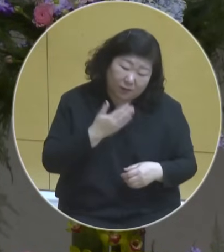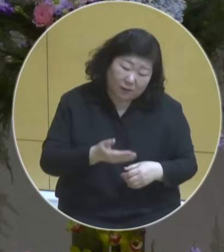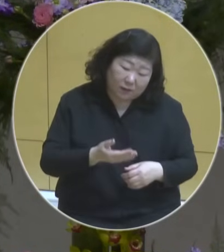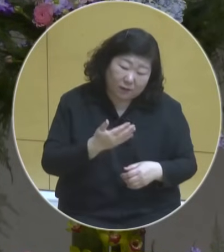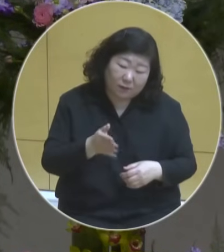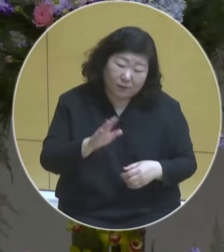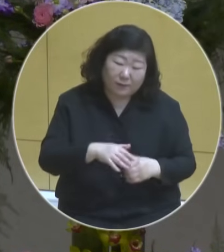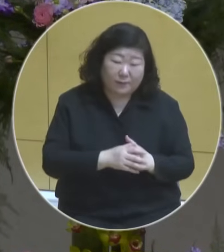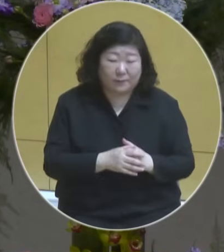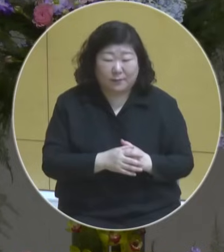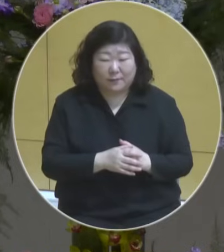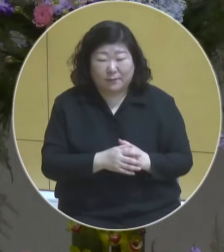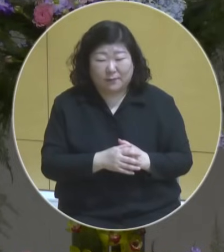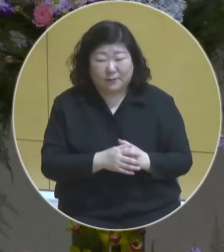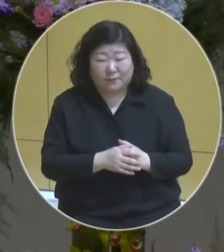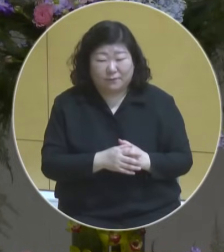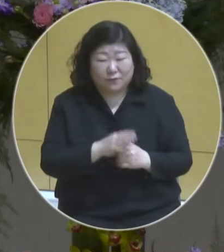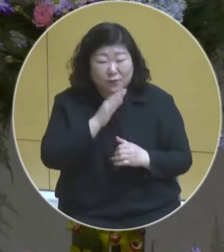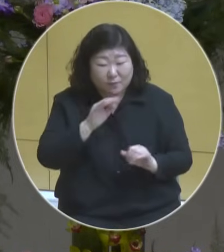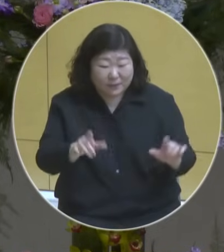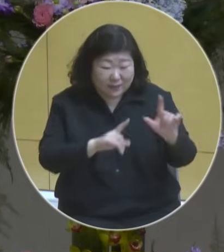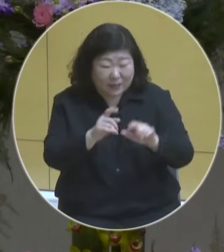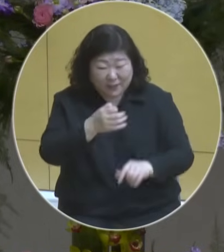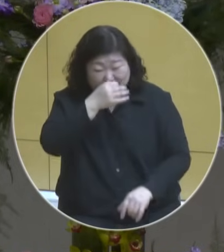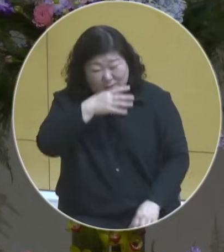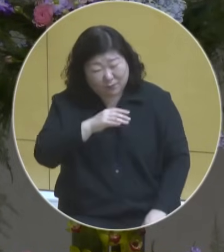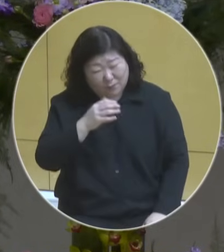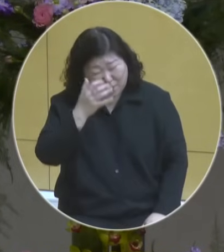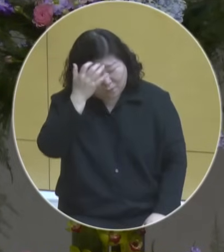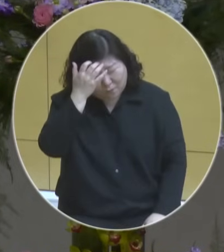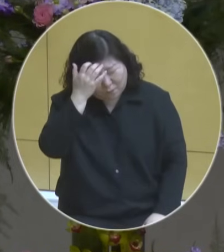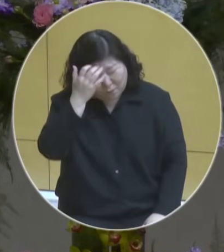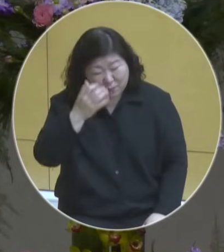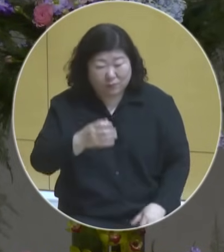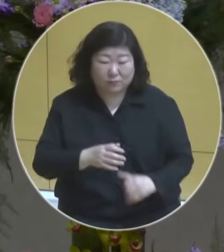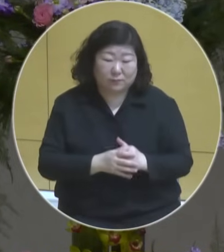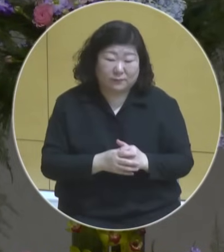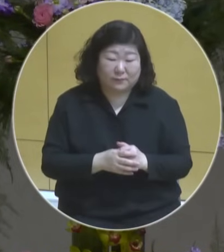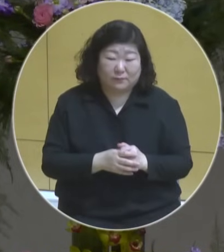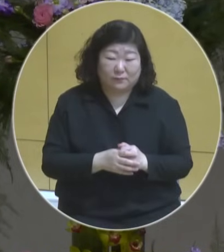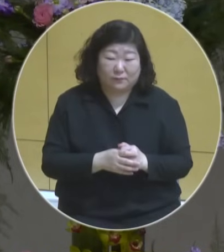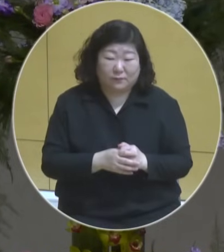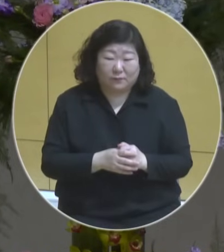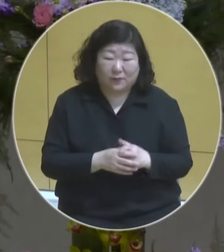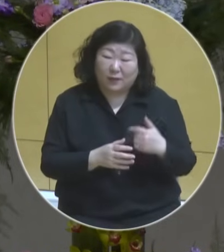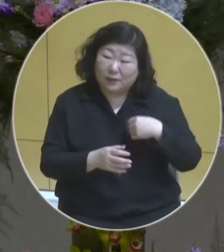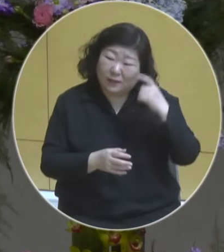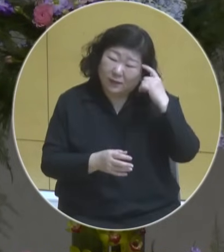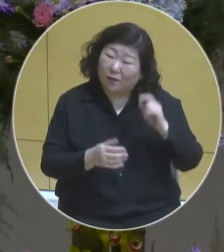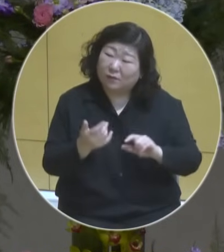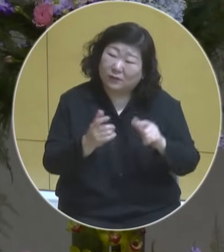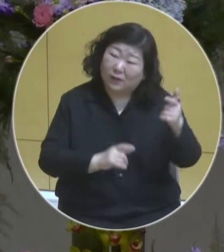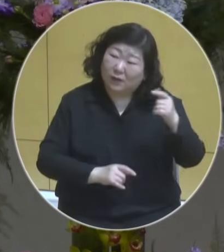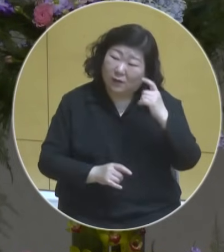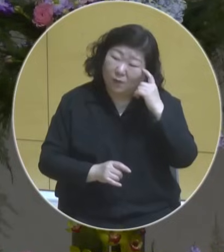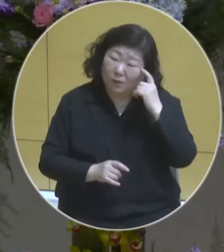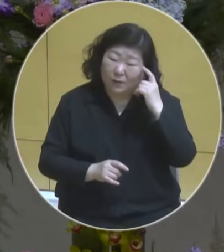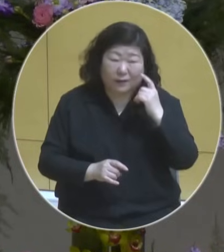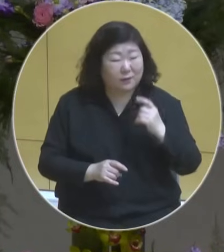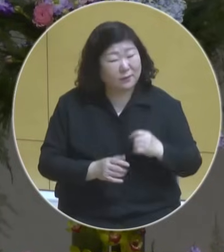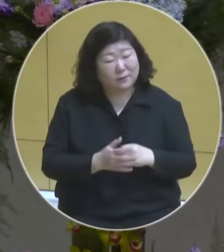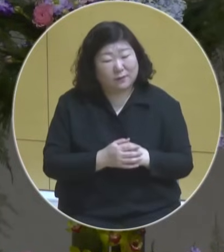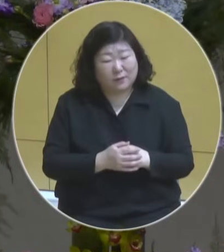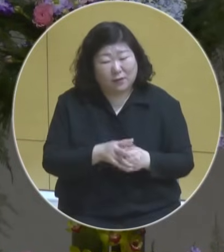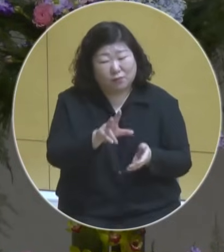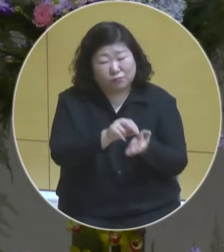인생이 왜 이리 힘들까 인생이 왜이 고까 내가 생각했던 인생은 이것이 아니데 왜 인생은 살면 살수록